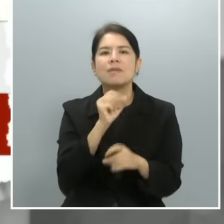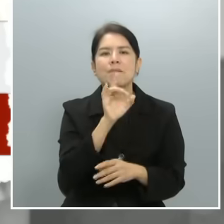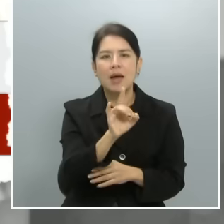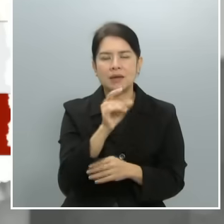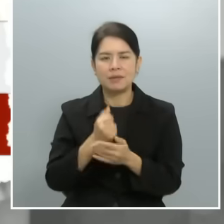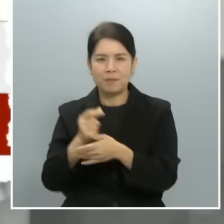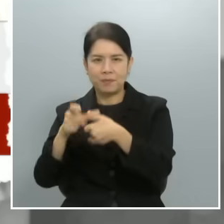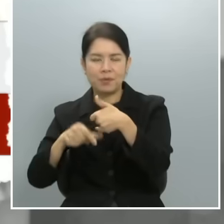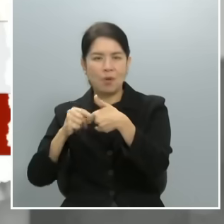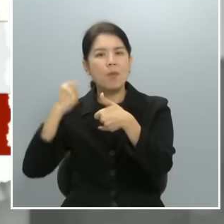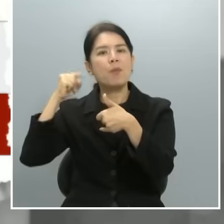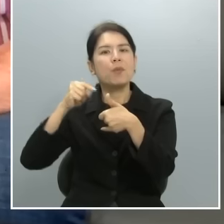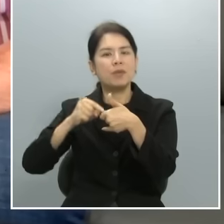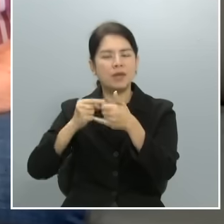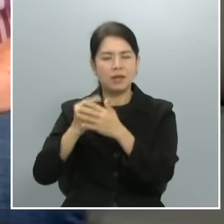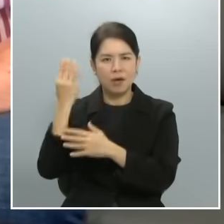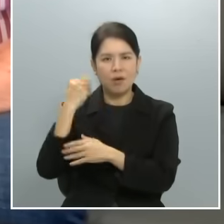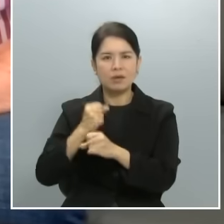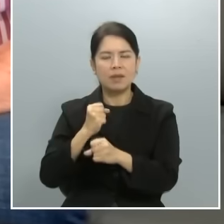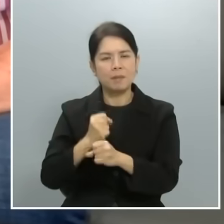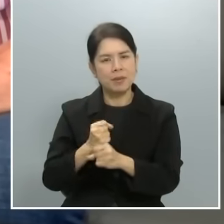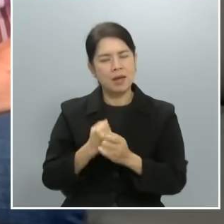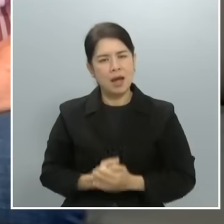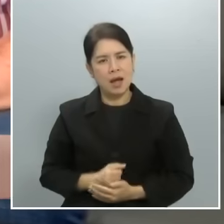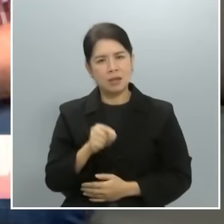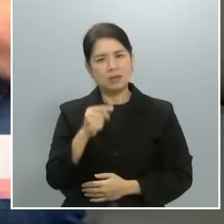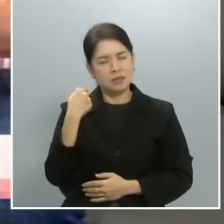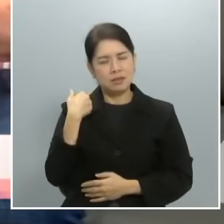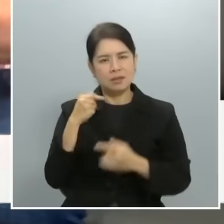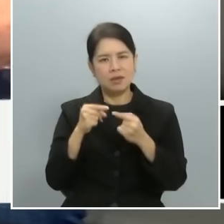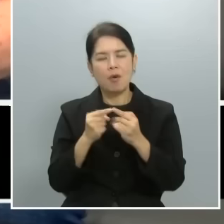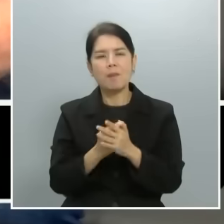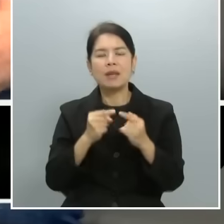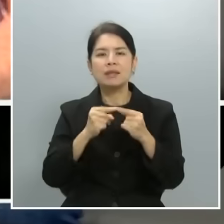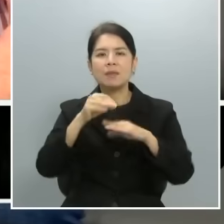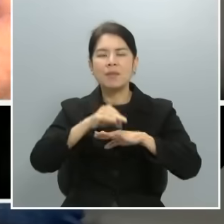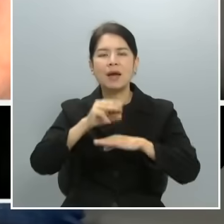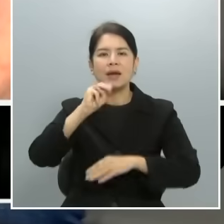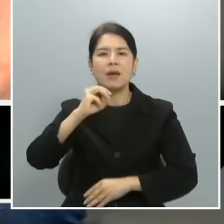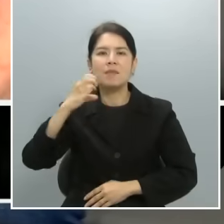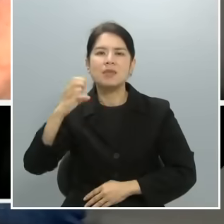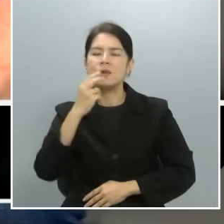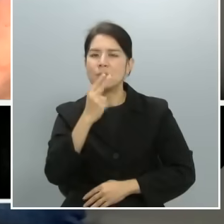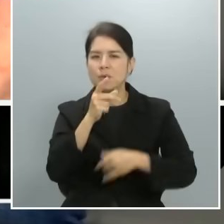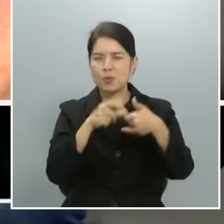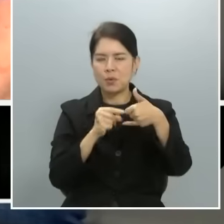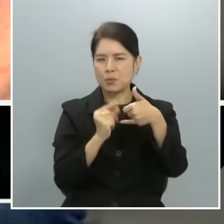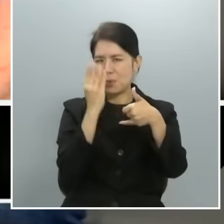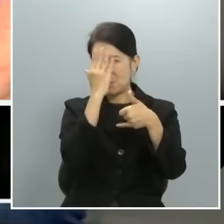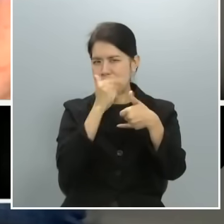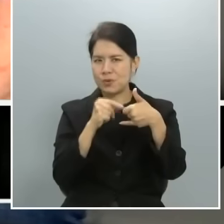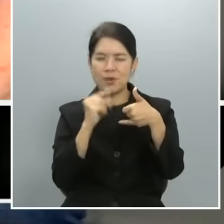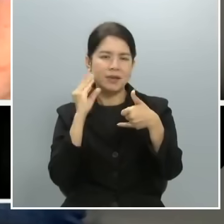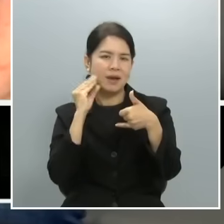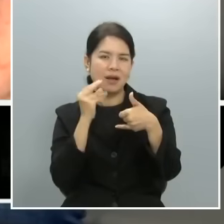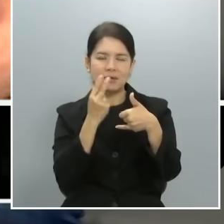กรตามงานอีเวนต์เนี่ยแหละครับตนเองก็เห็นว่าผู้หญิงคนนี้เนี่ยเป็นคนขยันสวยน่ารักเซ็กซี่ตอนแรกที่เจอกันเนี่ยนะฮ